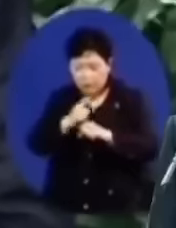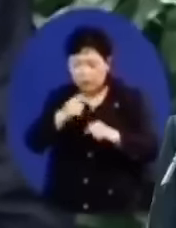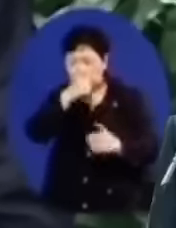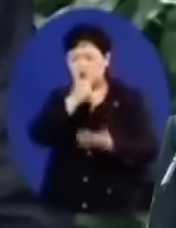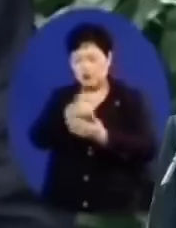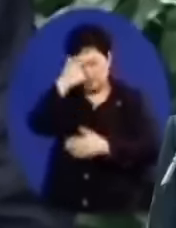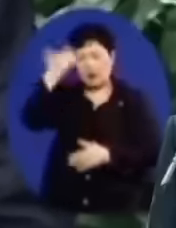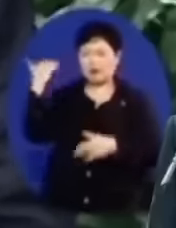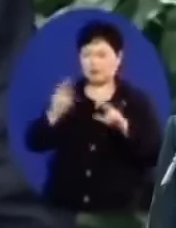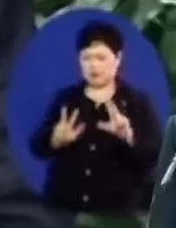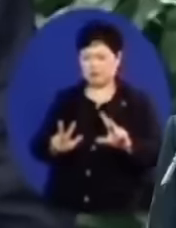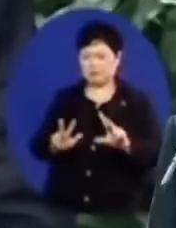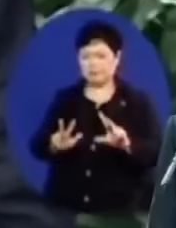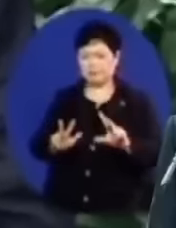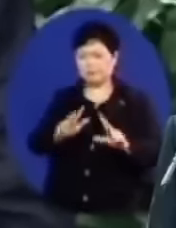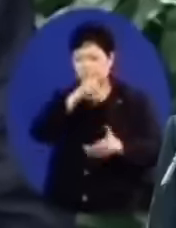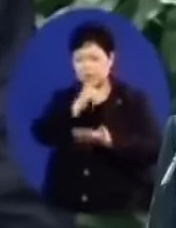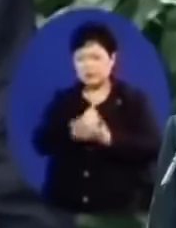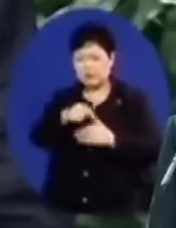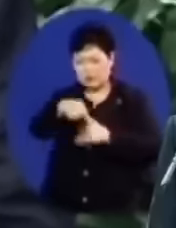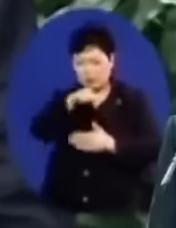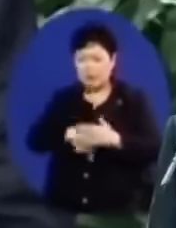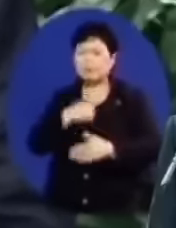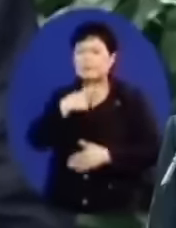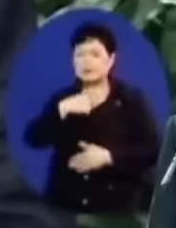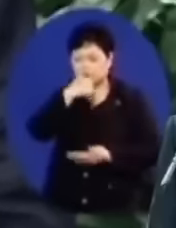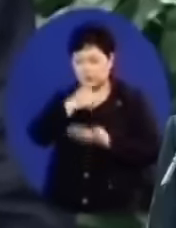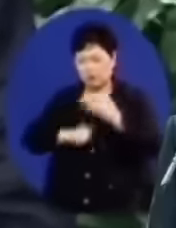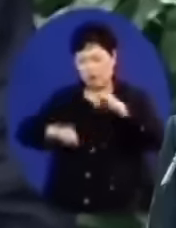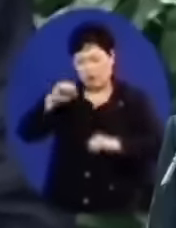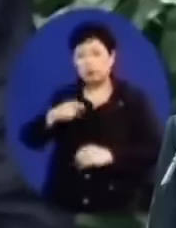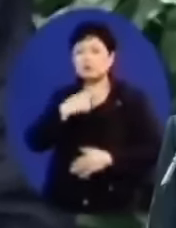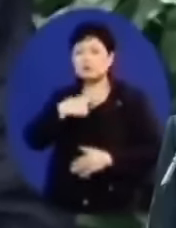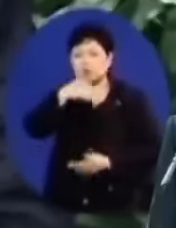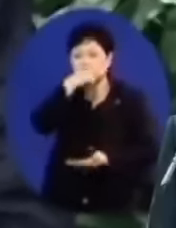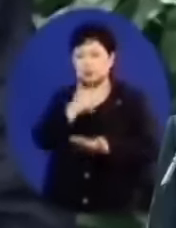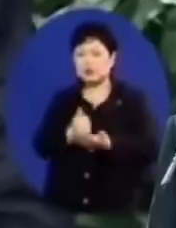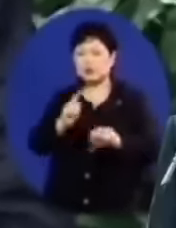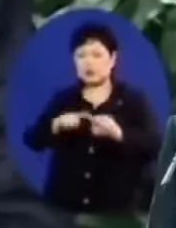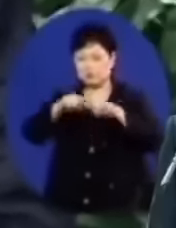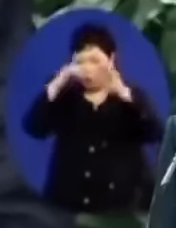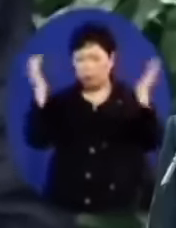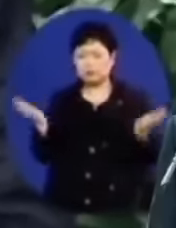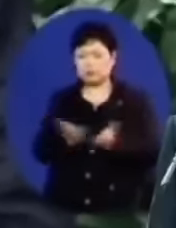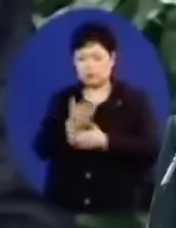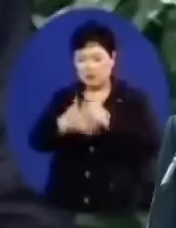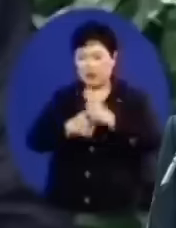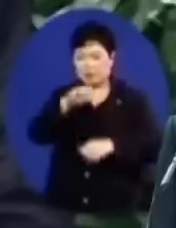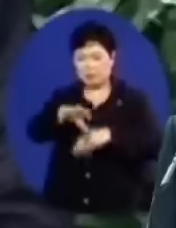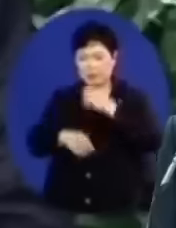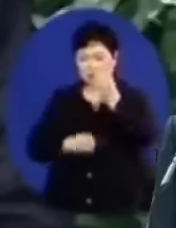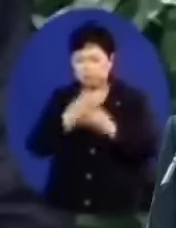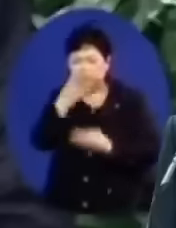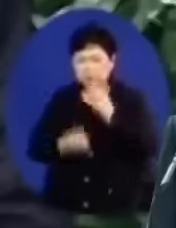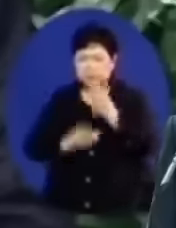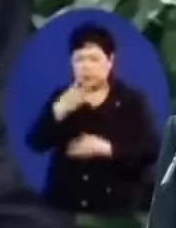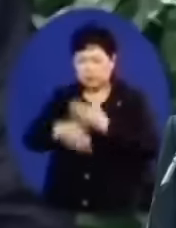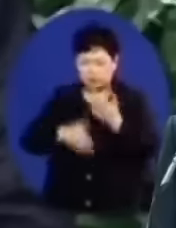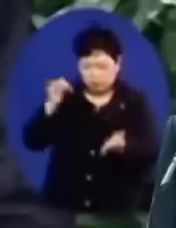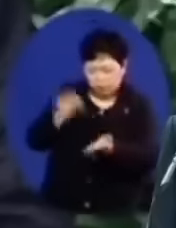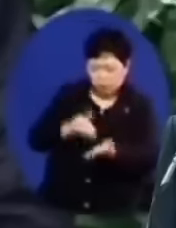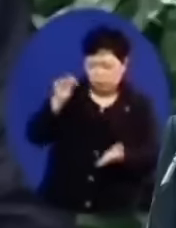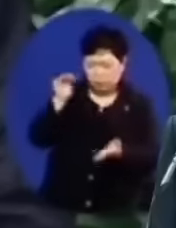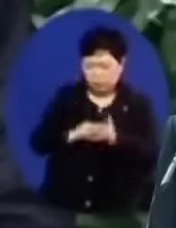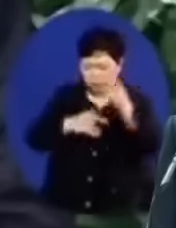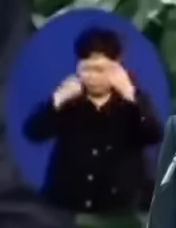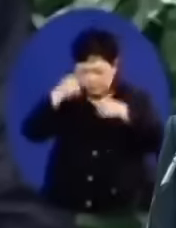죄, 현재의 죄, 마음으로 지은 죄, 행동으로 지은 죄를 하나님 앞에 통회하고 자복하는